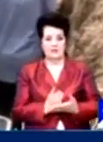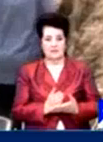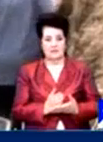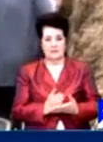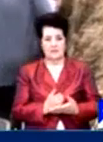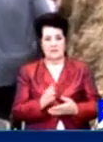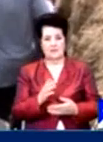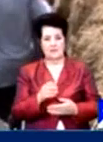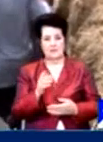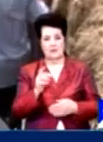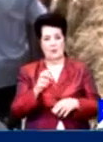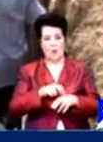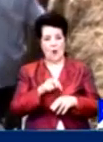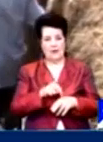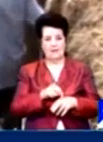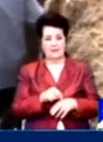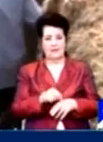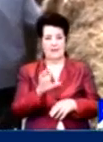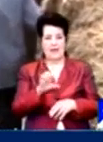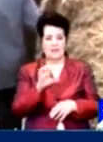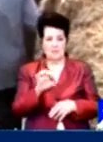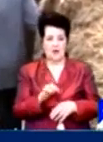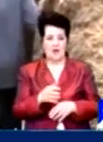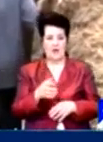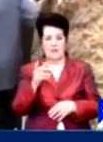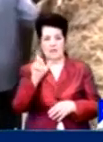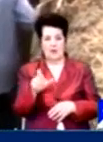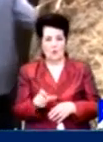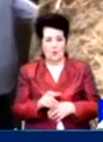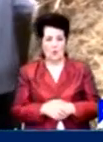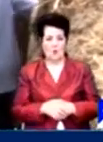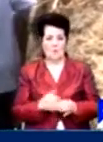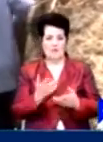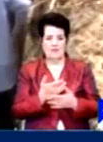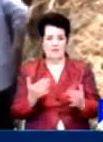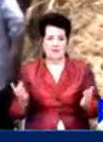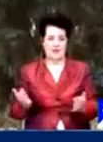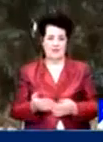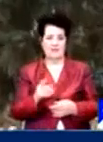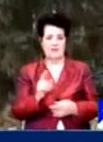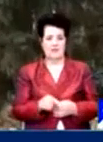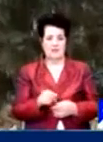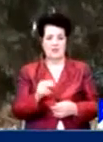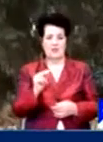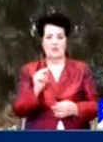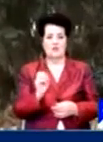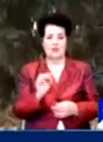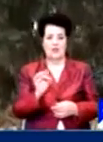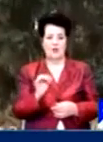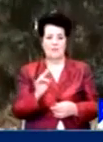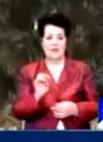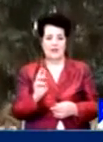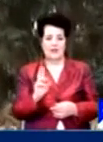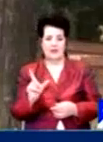om, diverse oase de animale și diverse uzuri din ceramică. Cetatea Soroca